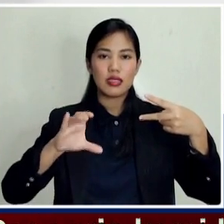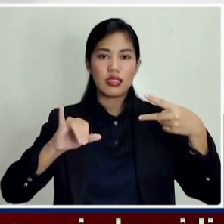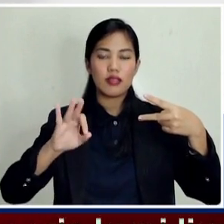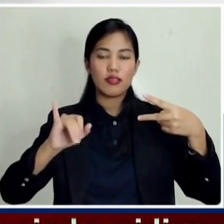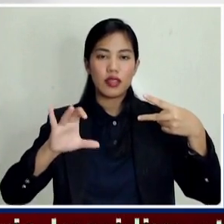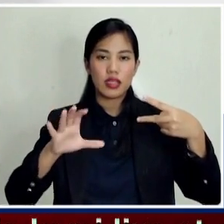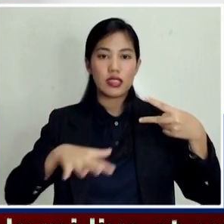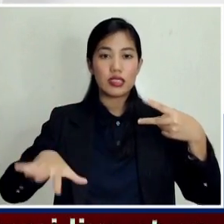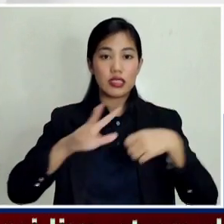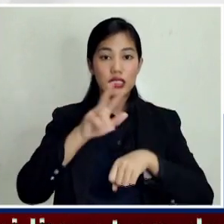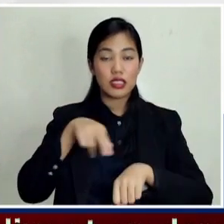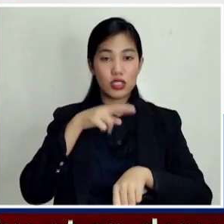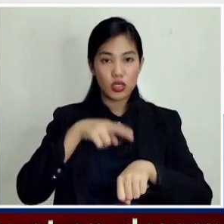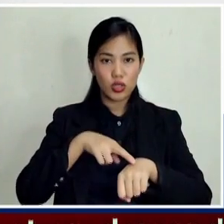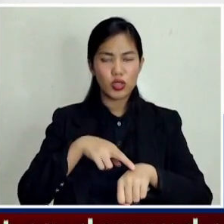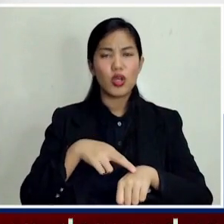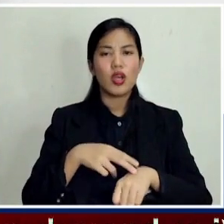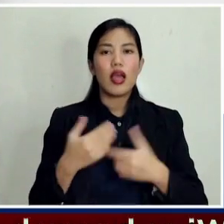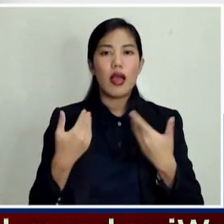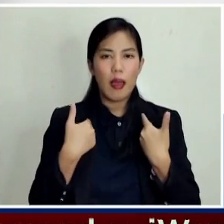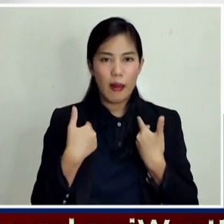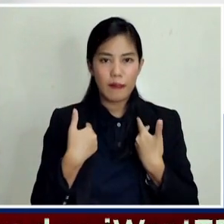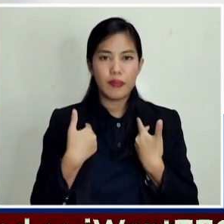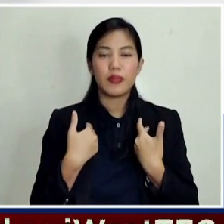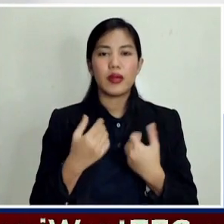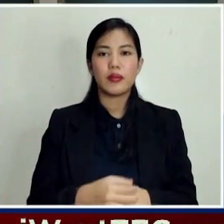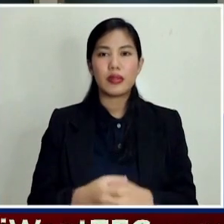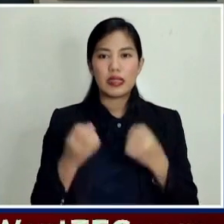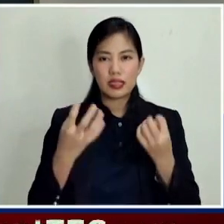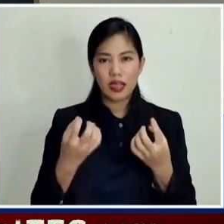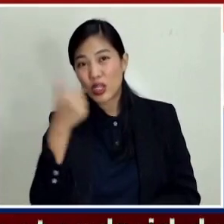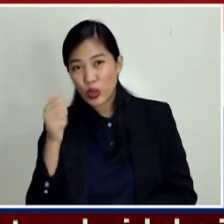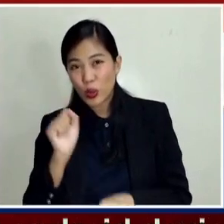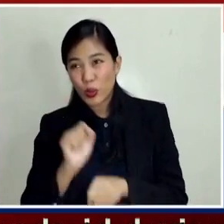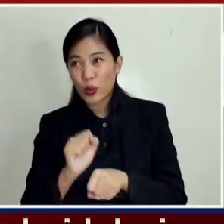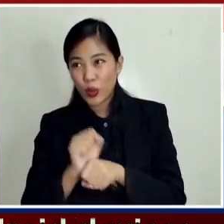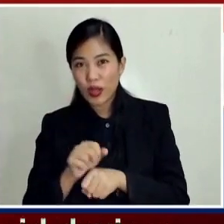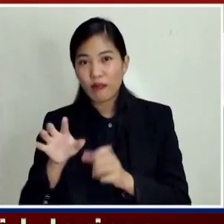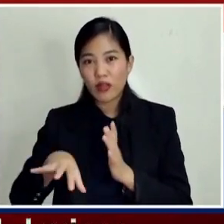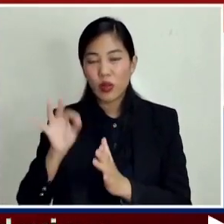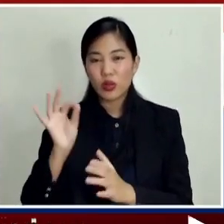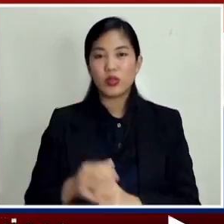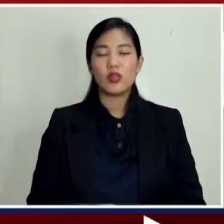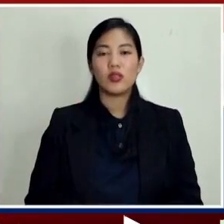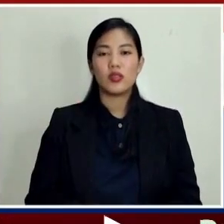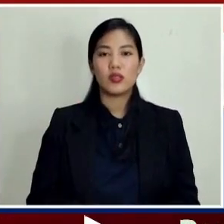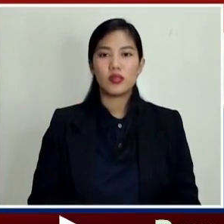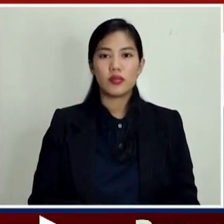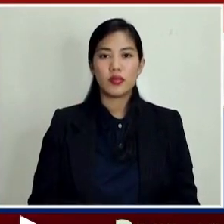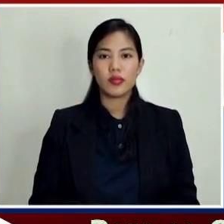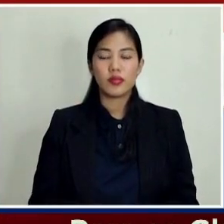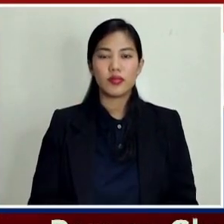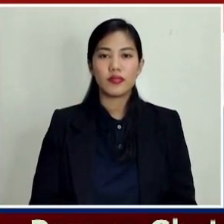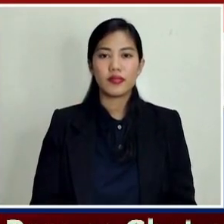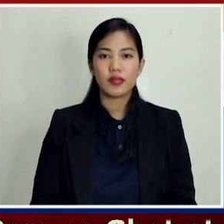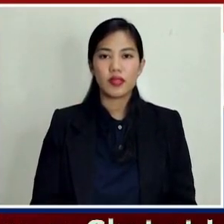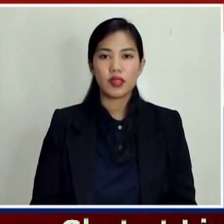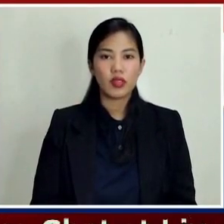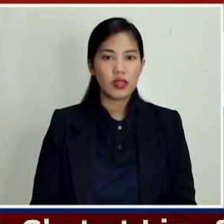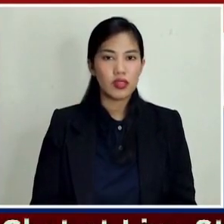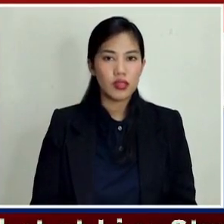ang pangangailangan sa mga manggagawa. Sa pag-aaral ng International Labor Organization, ikalawa ang Pilipinas sa